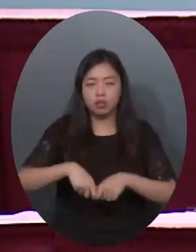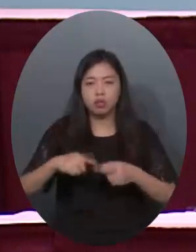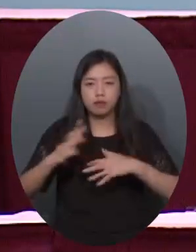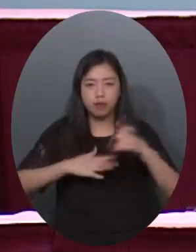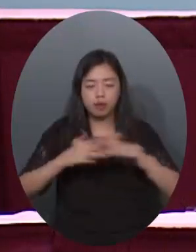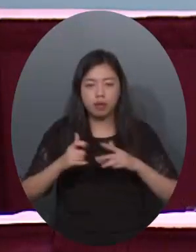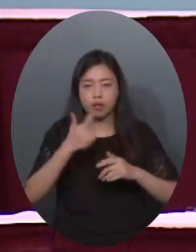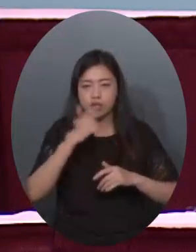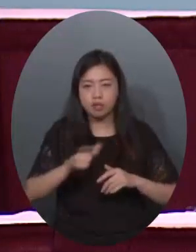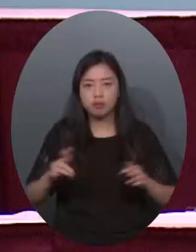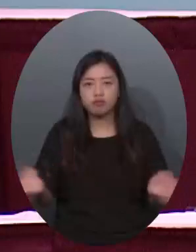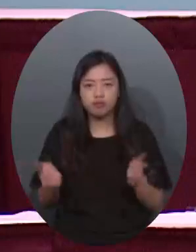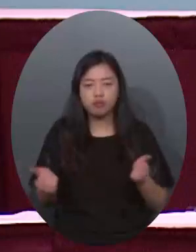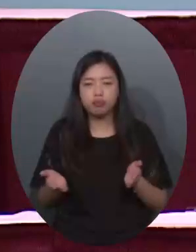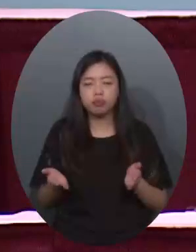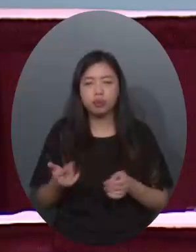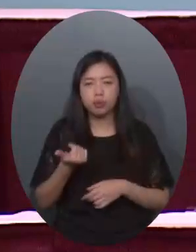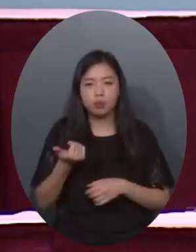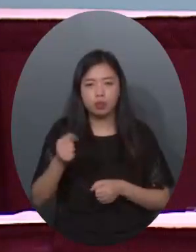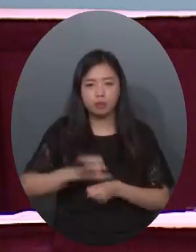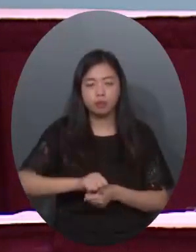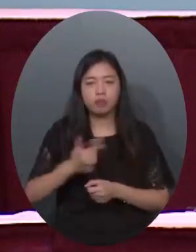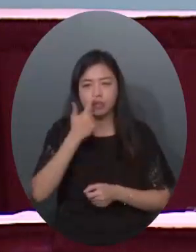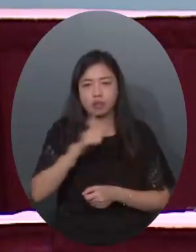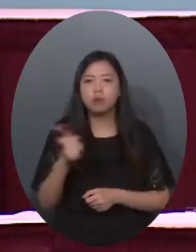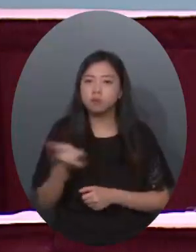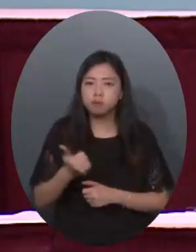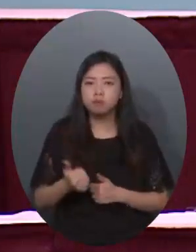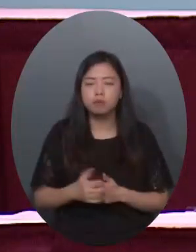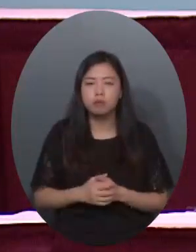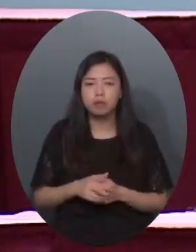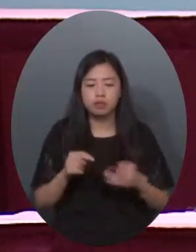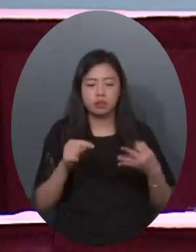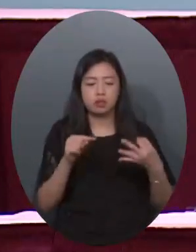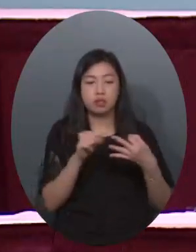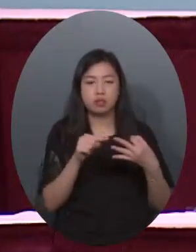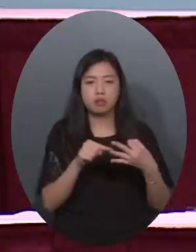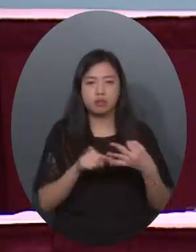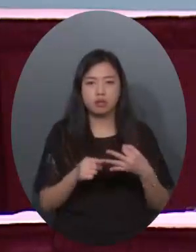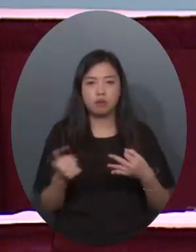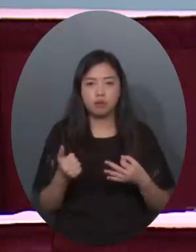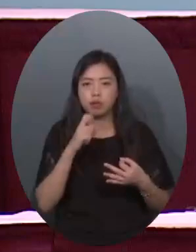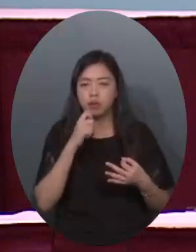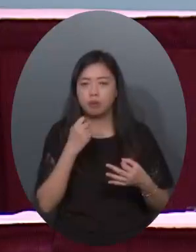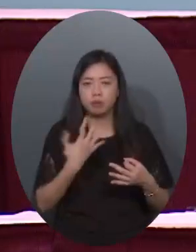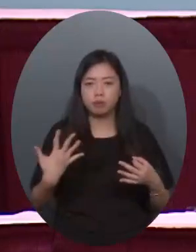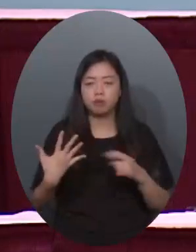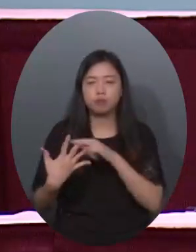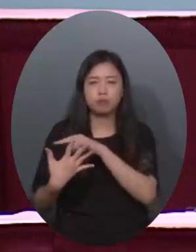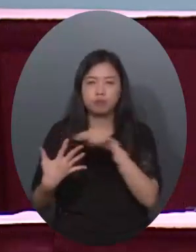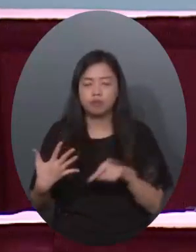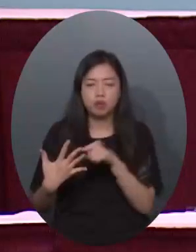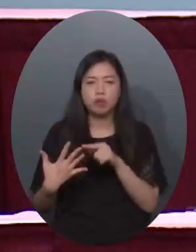新興業務，創造增長引擎。這三大支柱得到5個推動元素的支